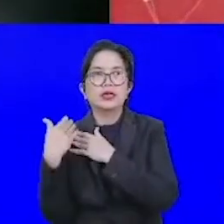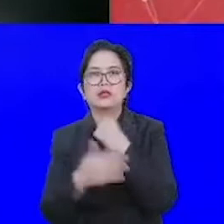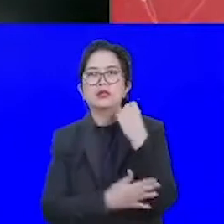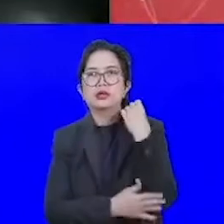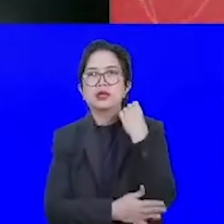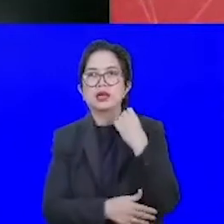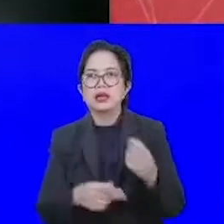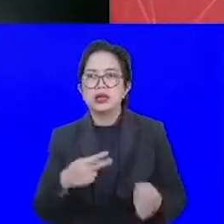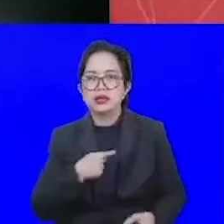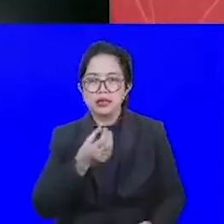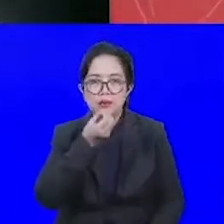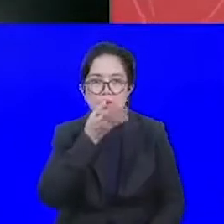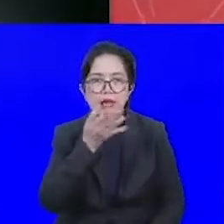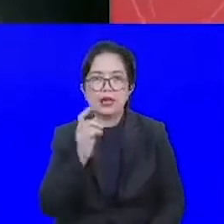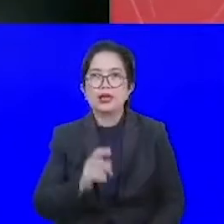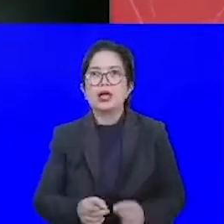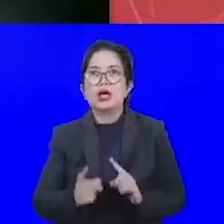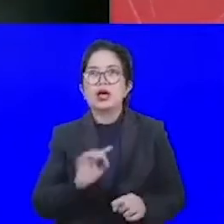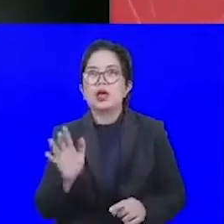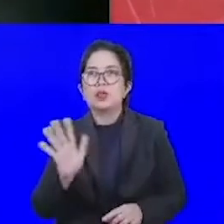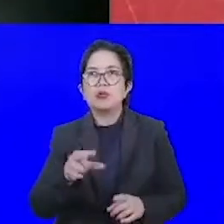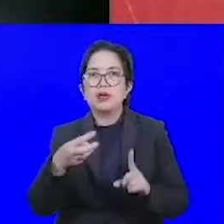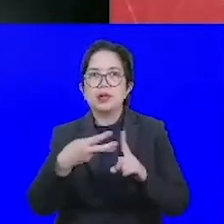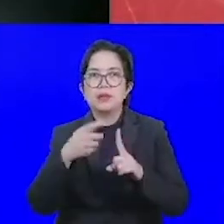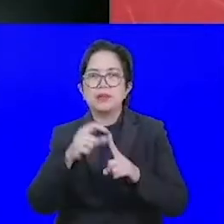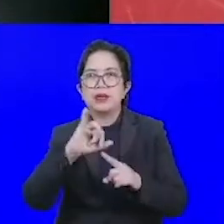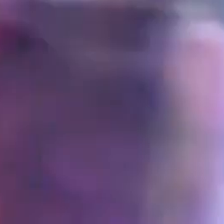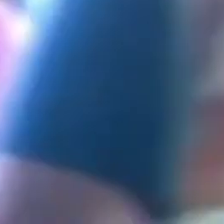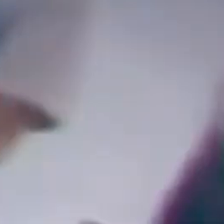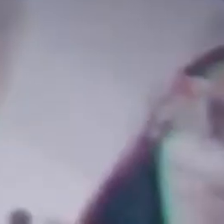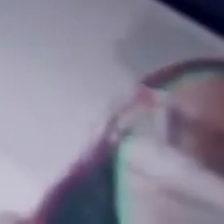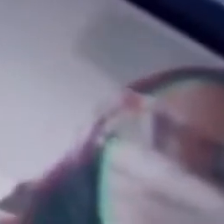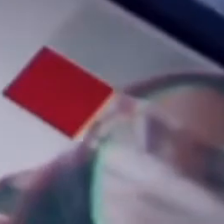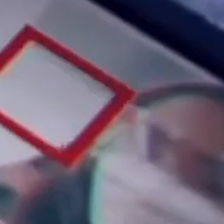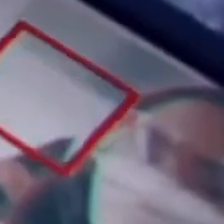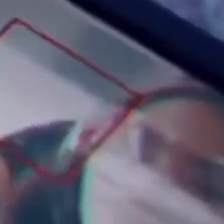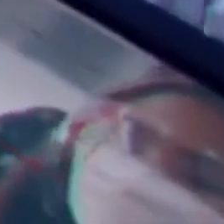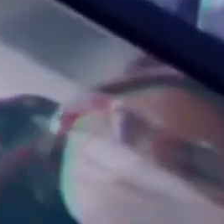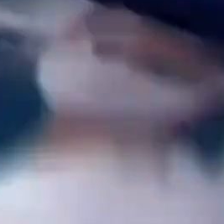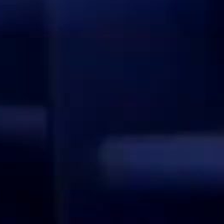rujukannya. Nah kita juga mengingatkan, makanya kalau belum punya BPJS silakan daftar kartu.